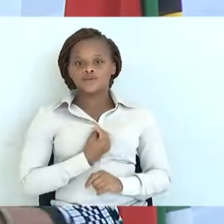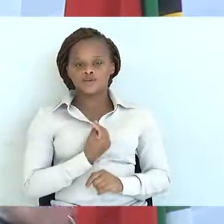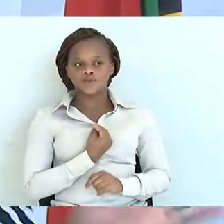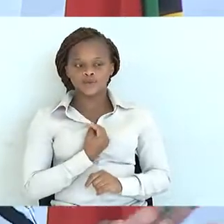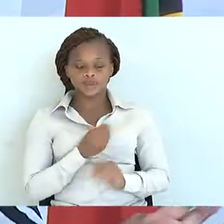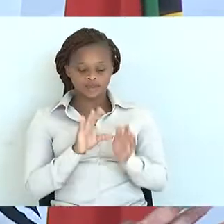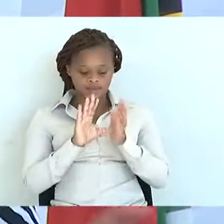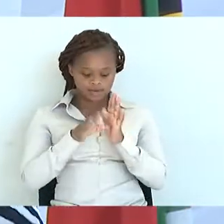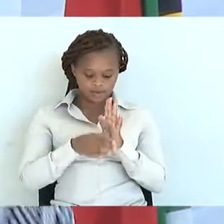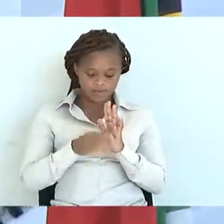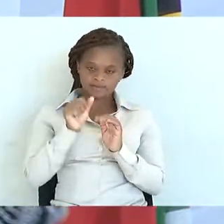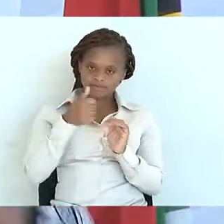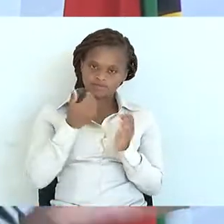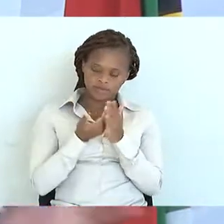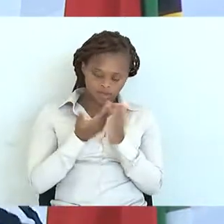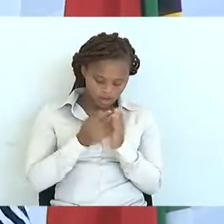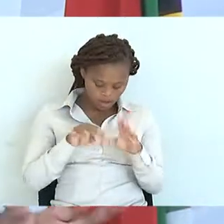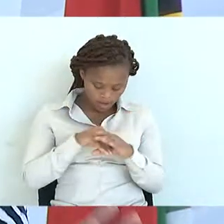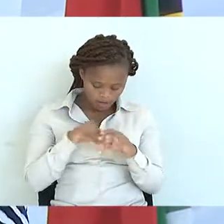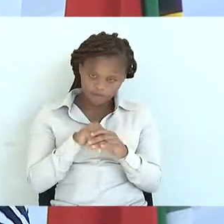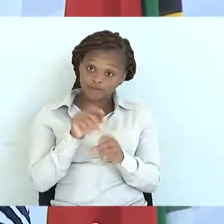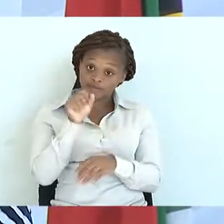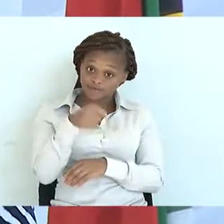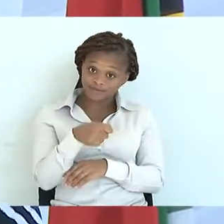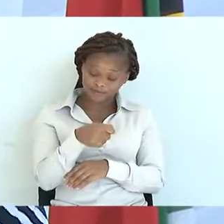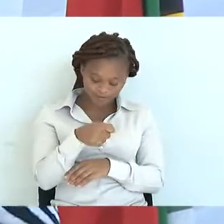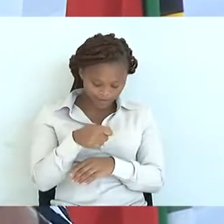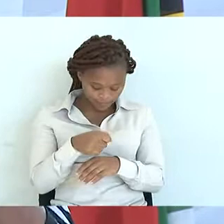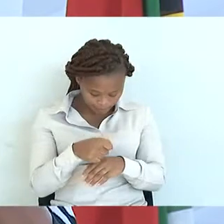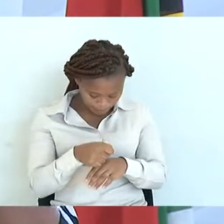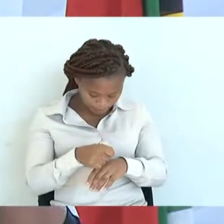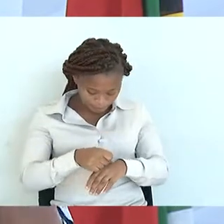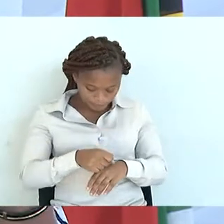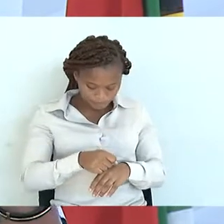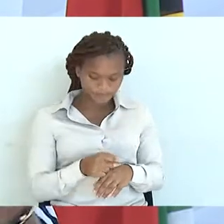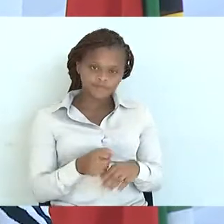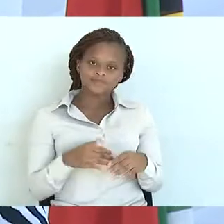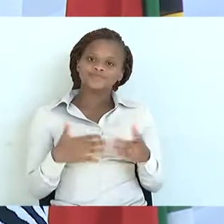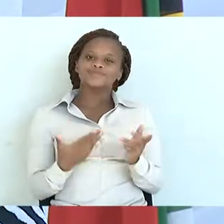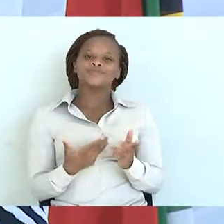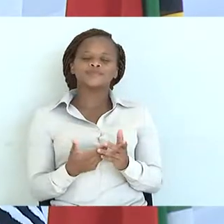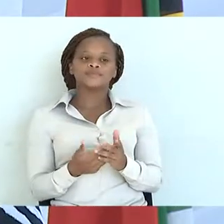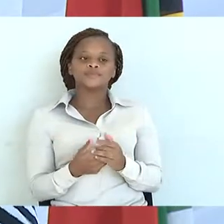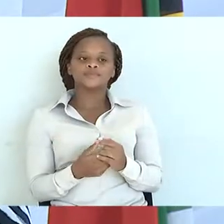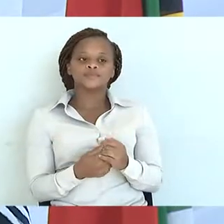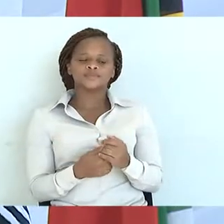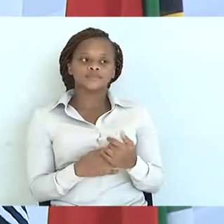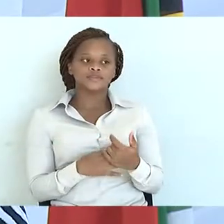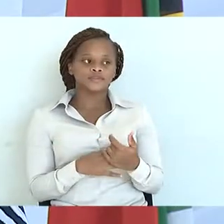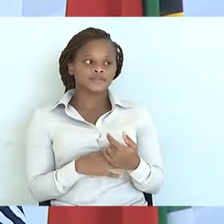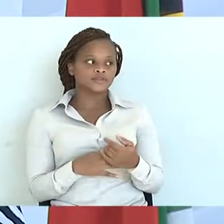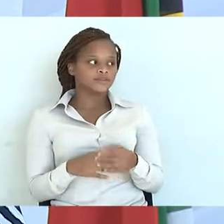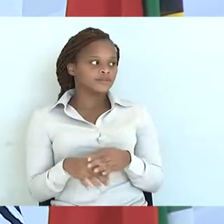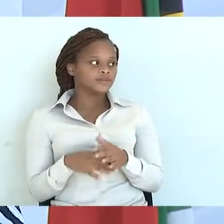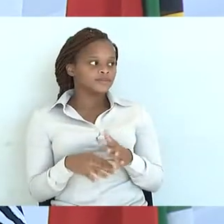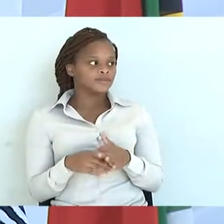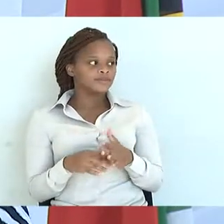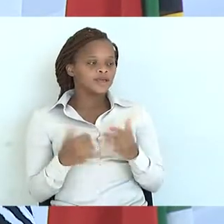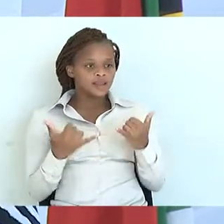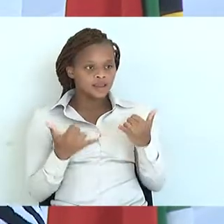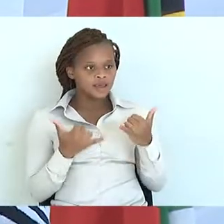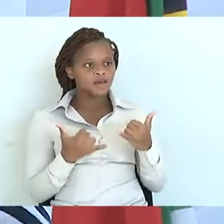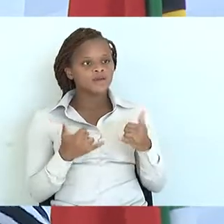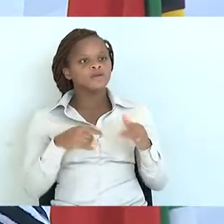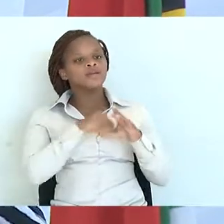ukuthi nabo ba participate bangasabi lutho angithi. So into eyokuqala involved laphana